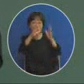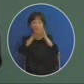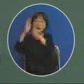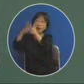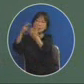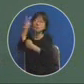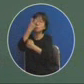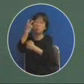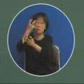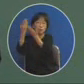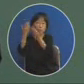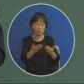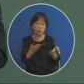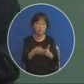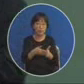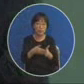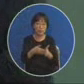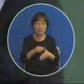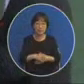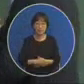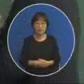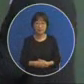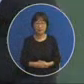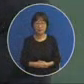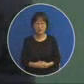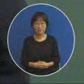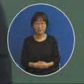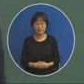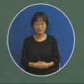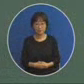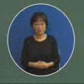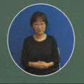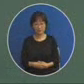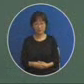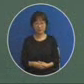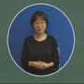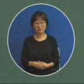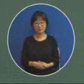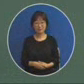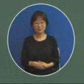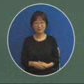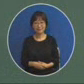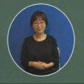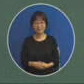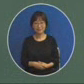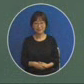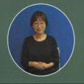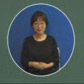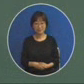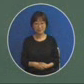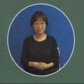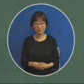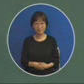the palace. What happens later on? 지금 왕궁 안에 있으면서. 모든